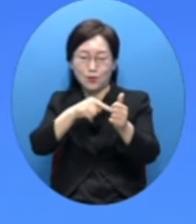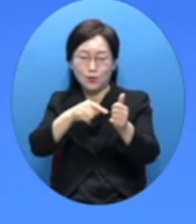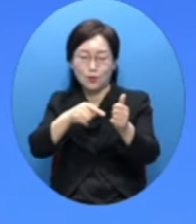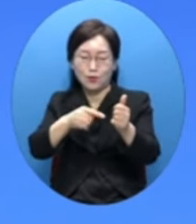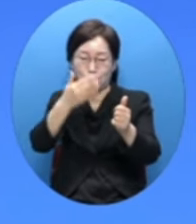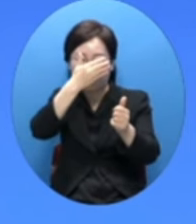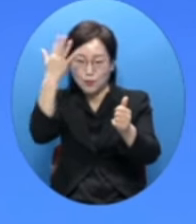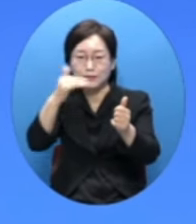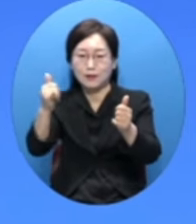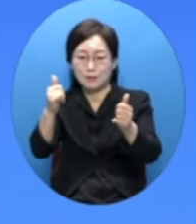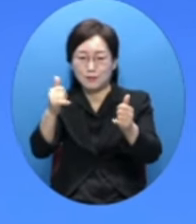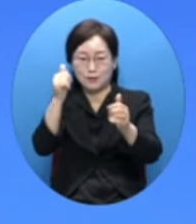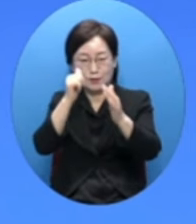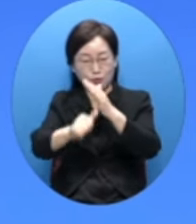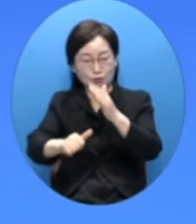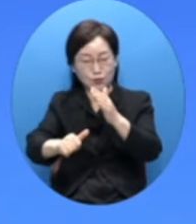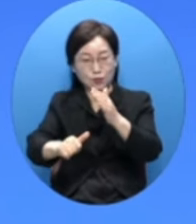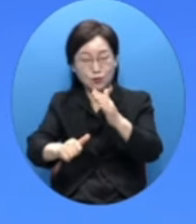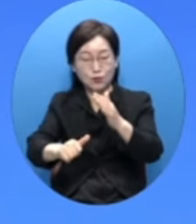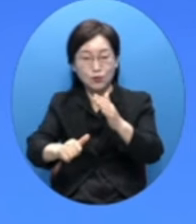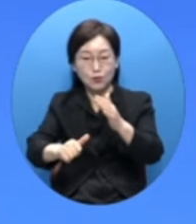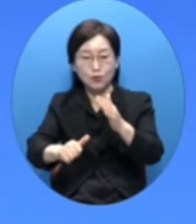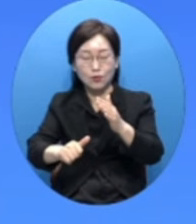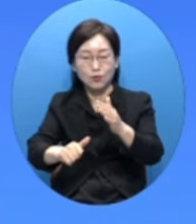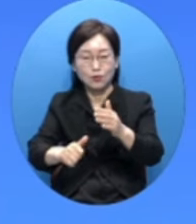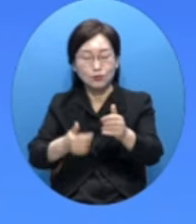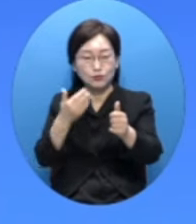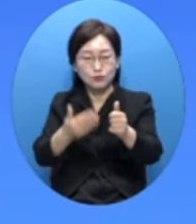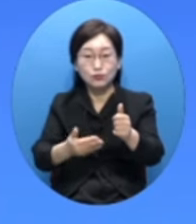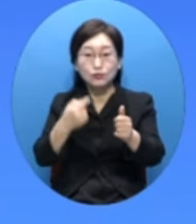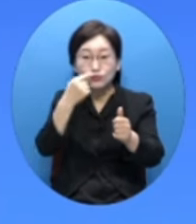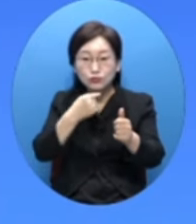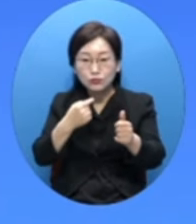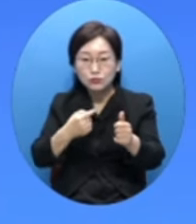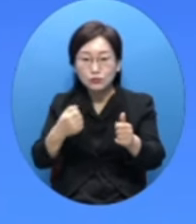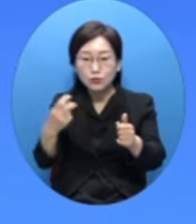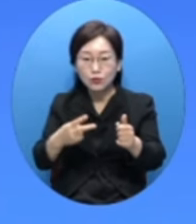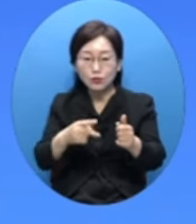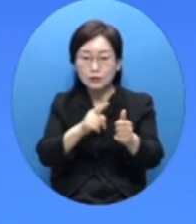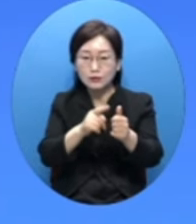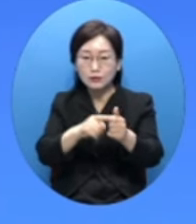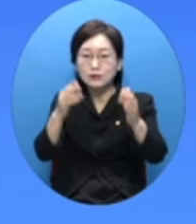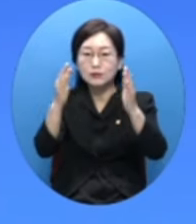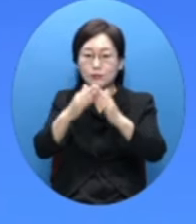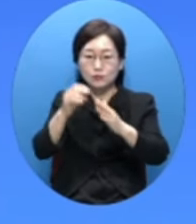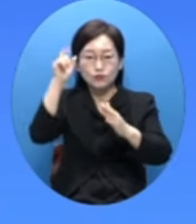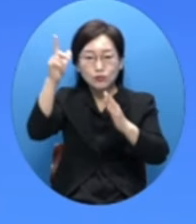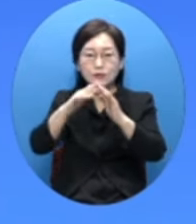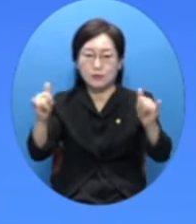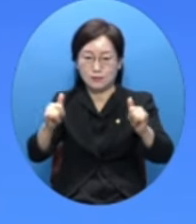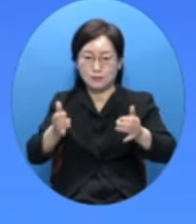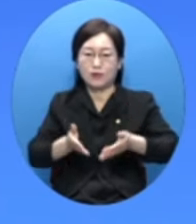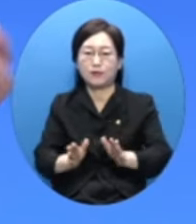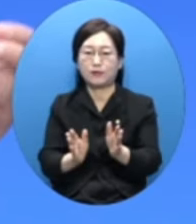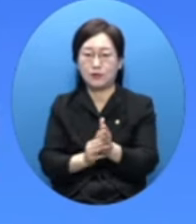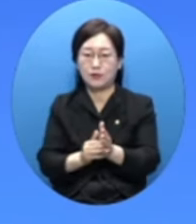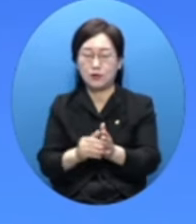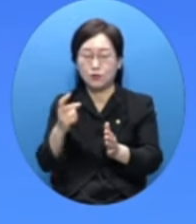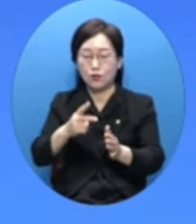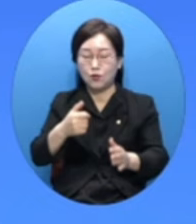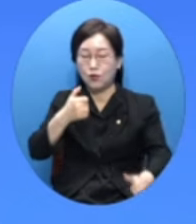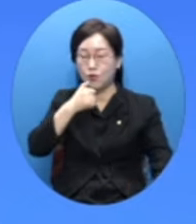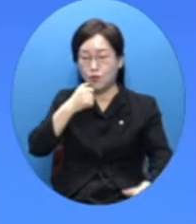젊은 지도자였고 훌륭한 가문에 태어나서 또 태어나면서부터 로마 시민권자로 모든 걸